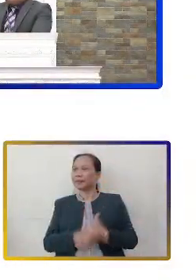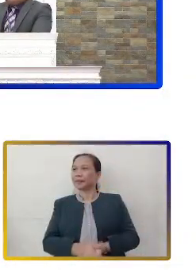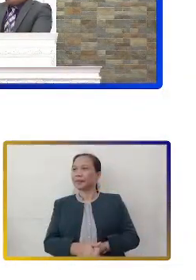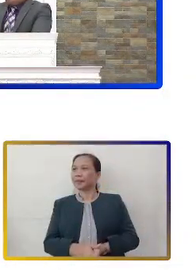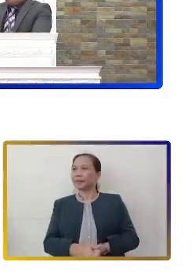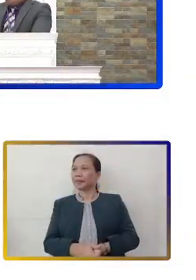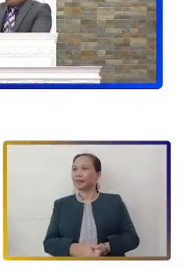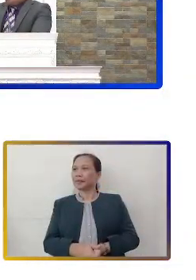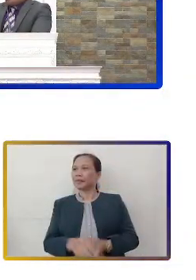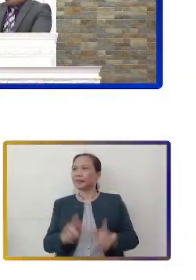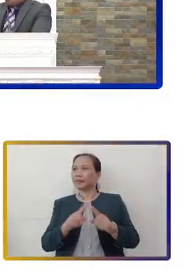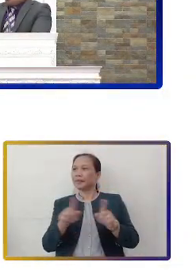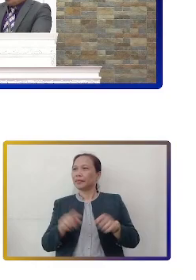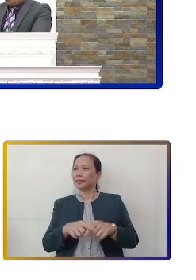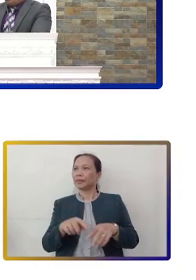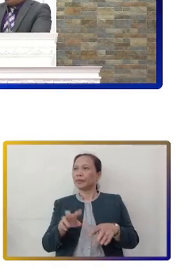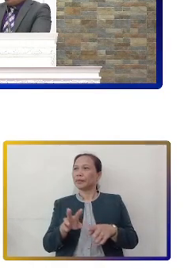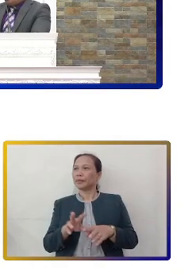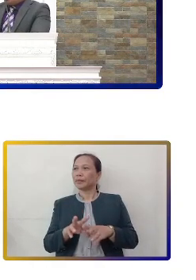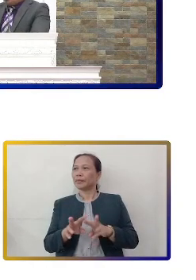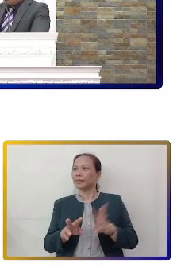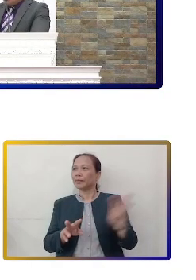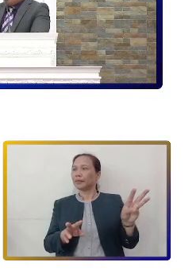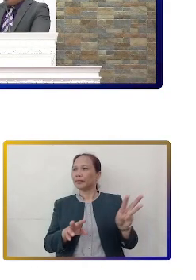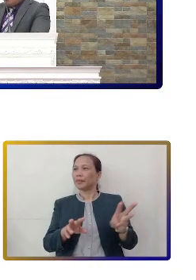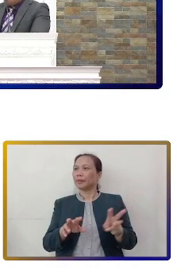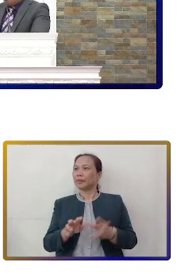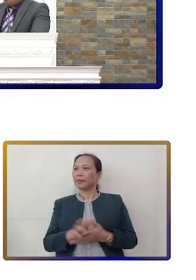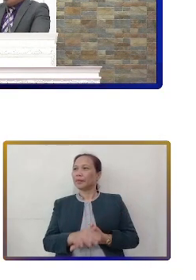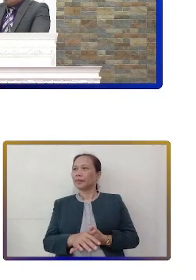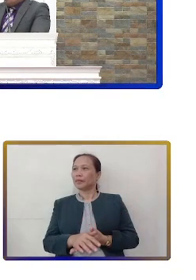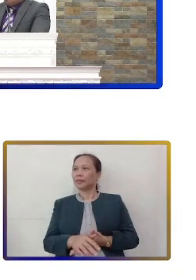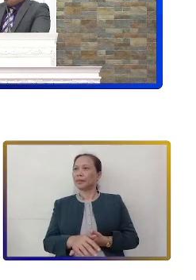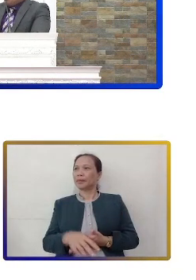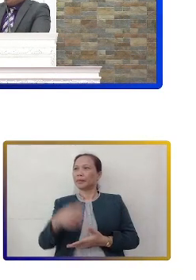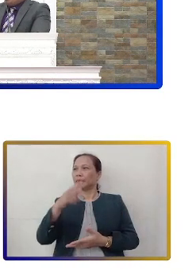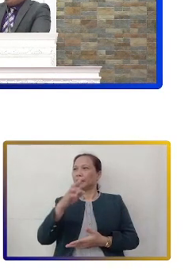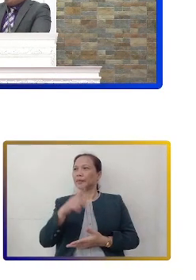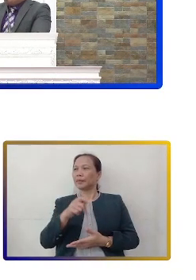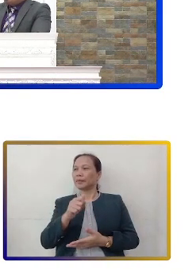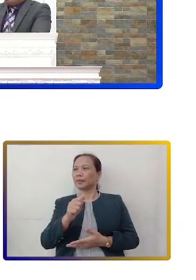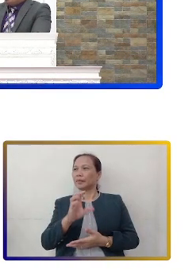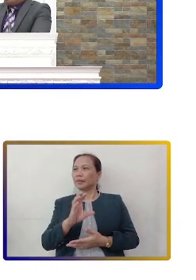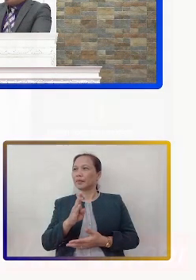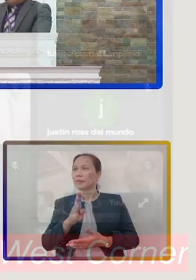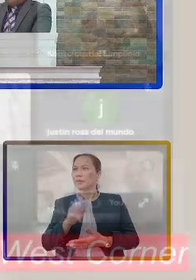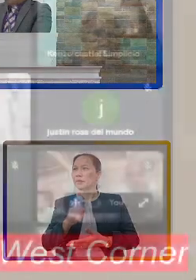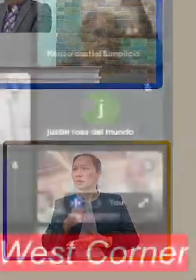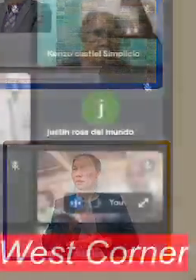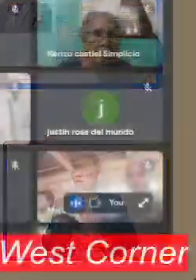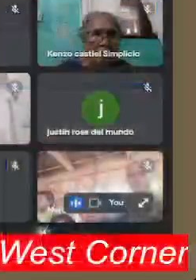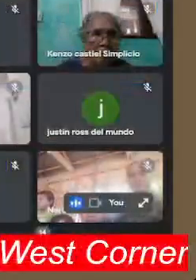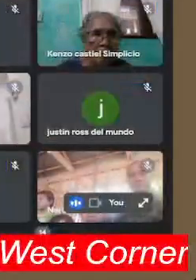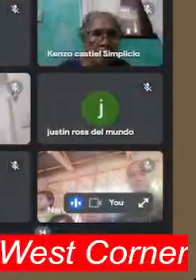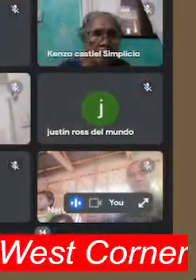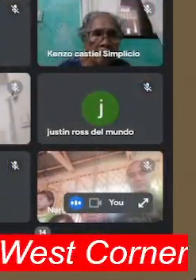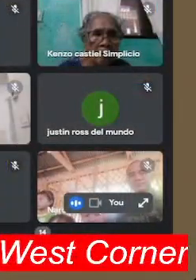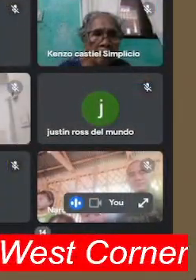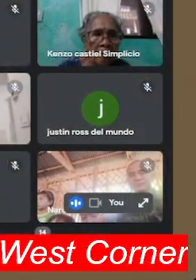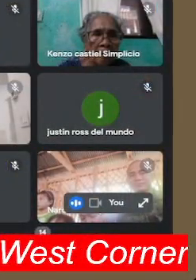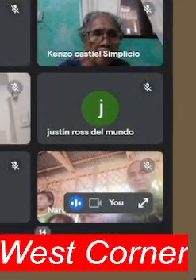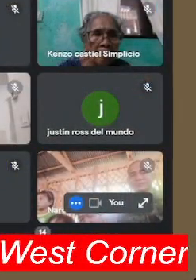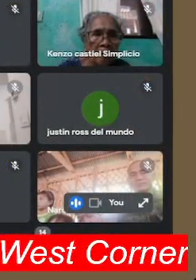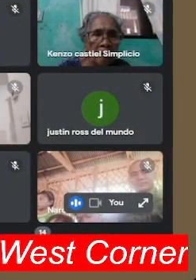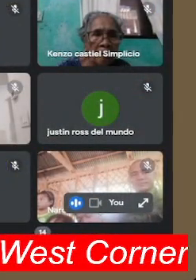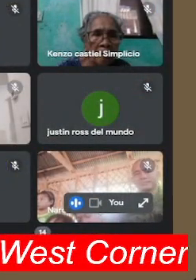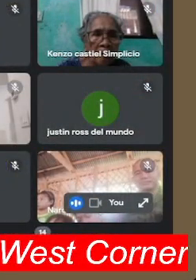And also, from West Corner, sa station ni Sir Gabby Pakba. May ilang bisita yan, Sir Gabby? Isang bisita. Amen. Palakpakan